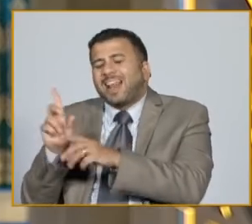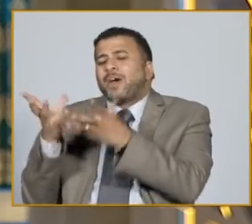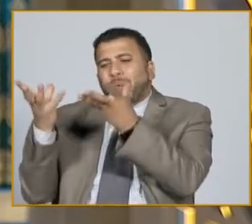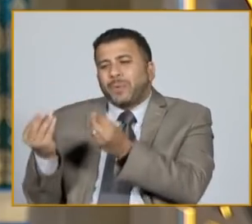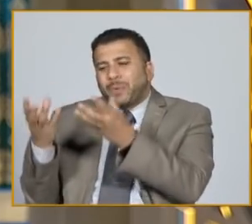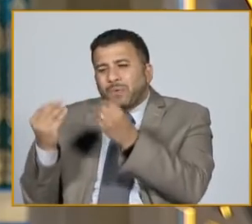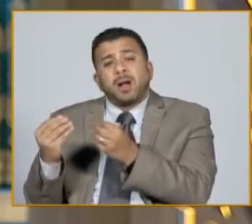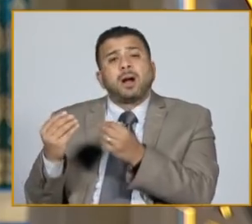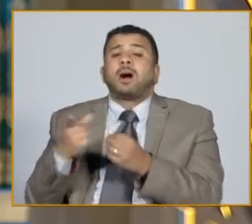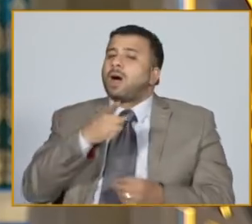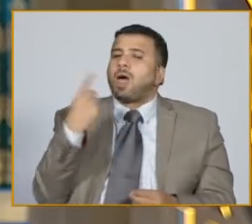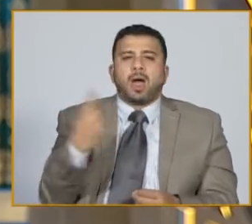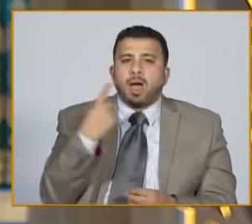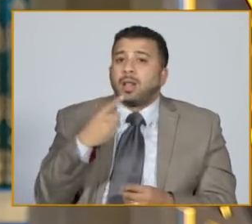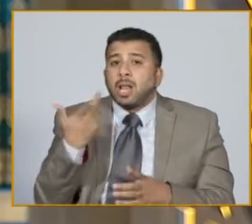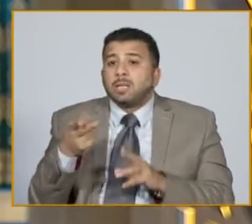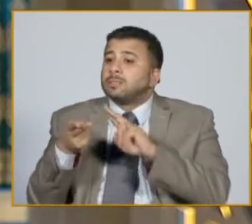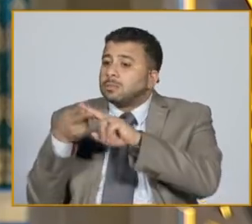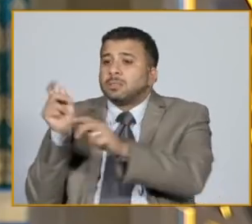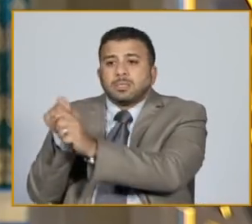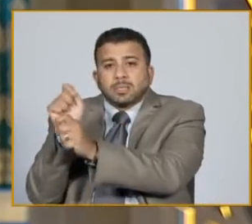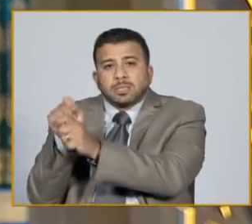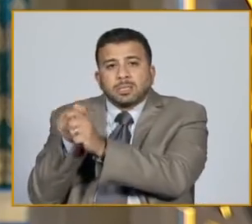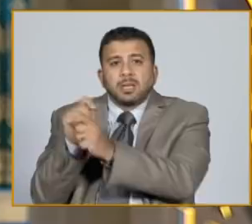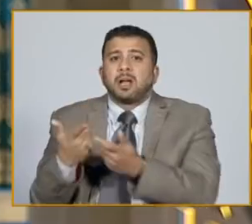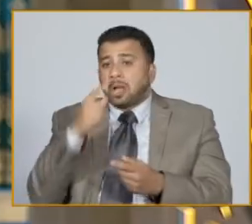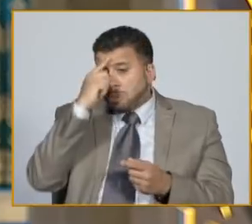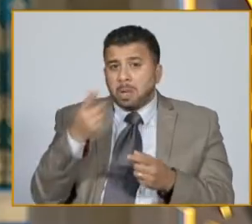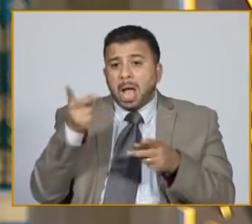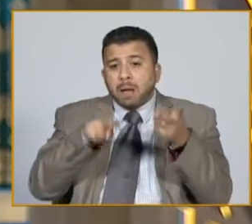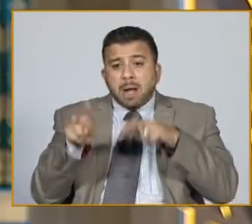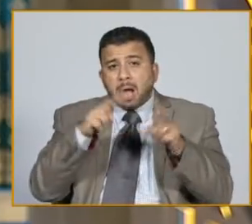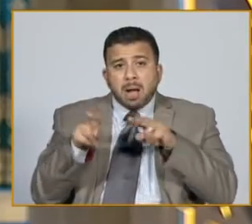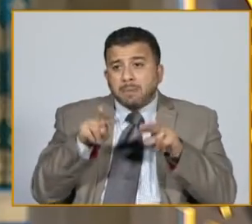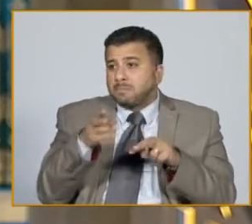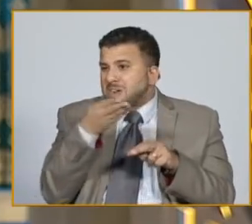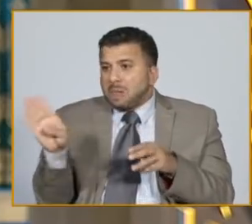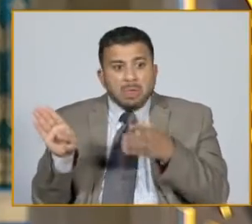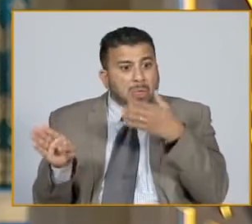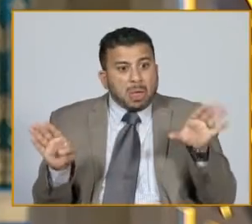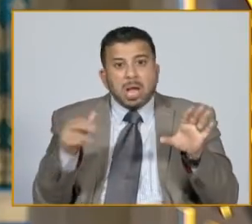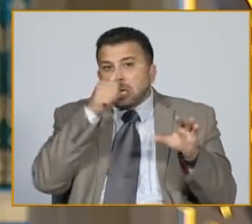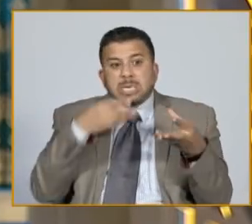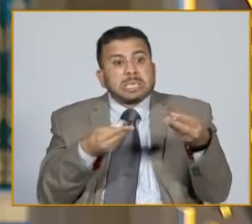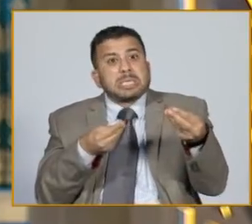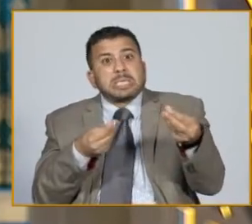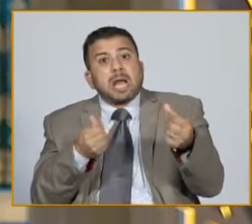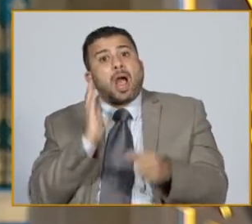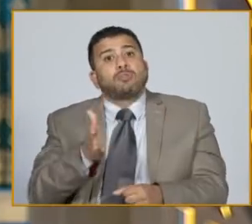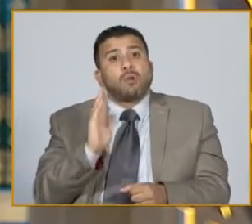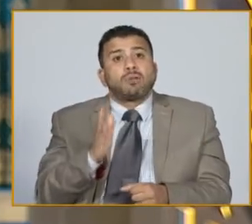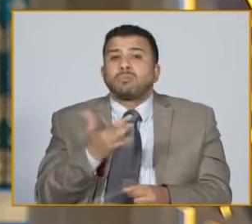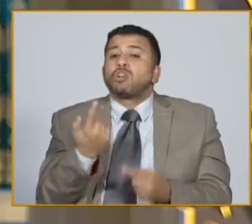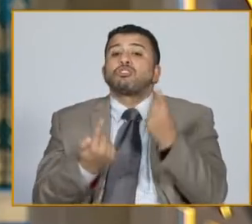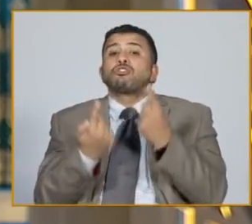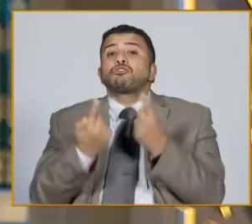البيت الواحد، لأجل قطع الطريق على الشيطان كما بيّن ذلك النبي عليه الصلاة والسلام. فيا